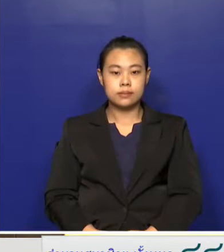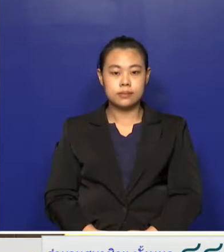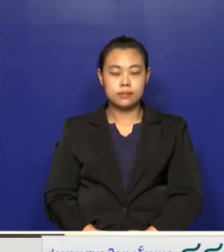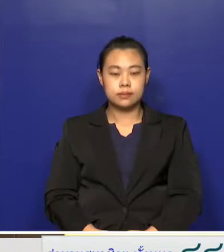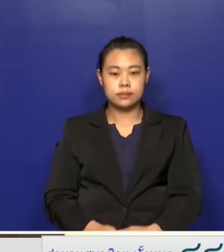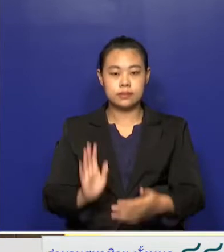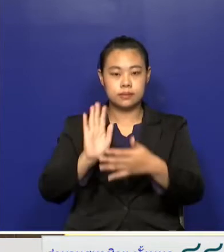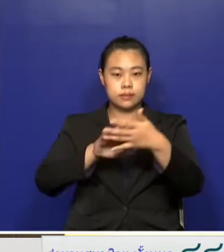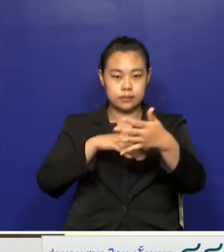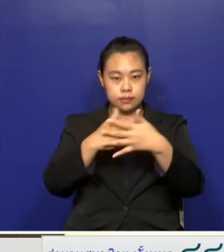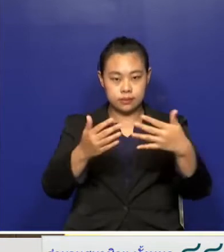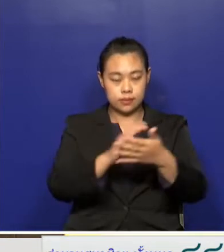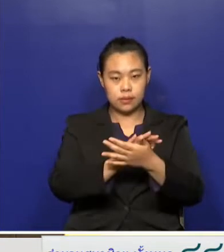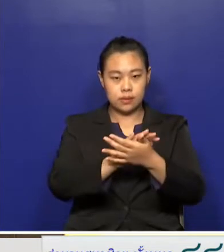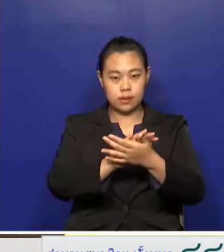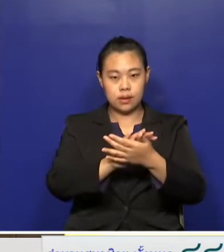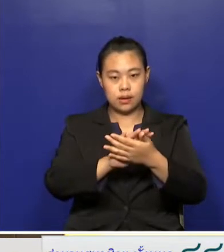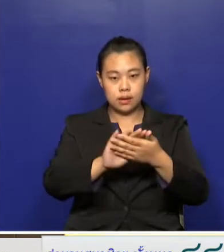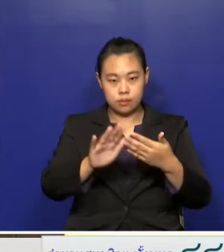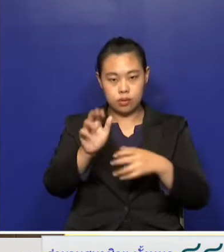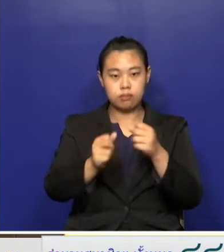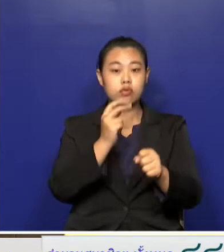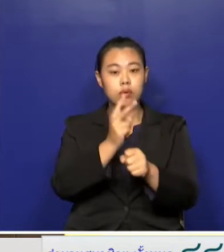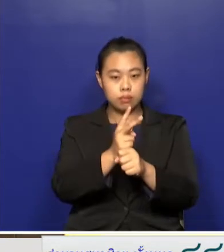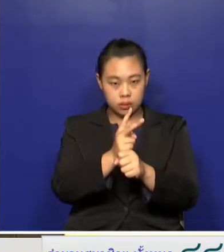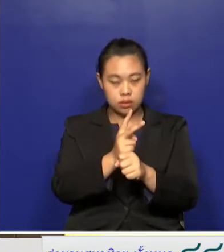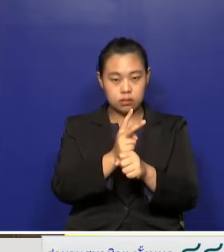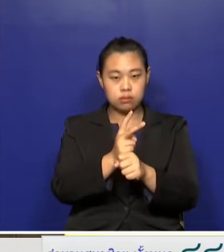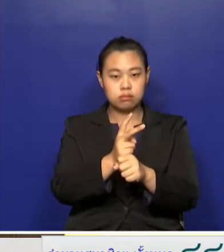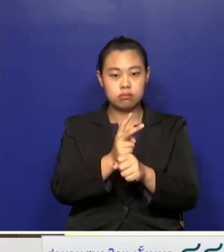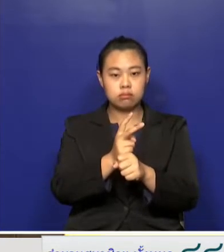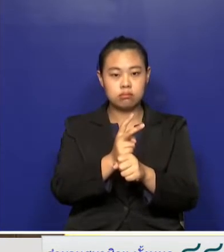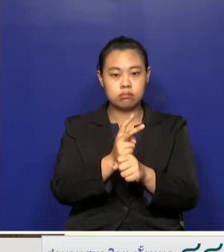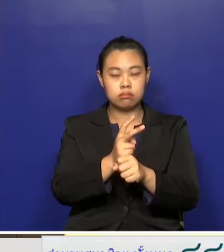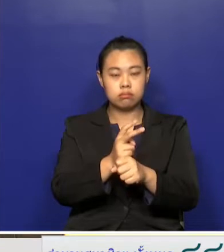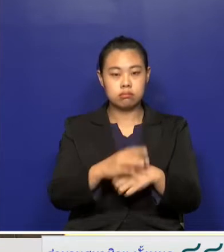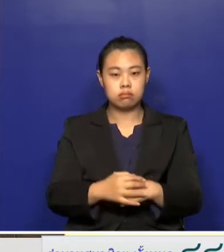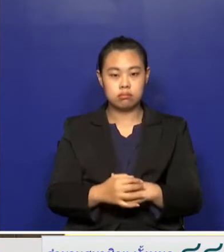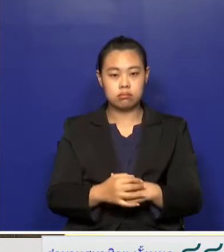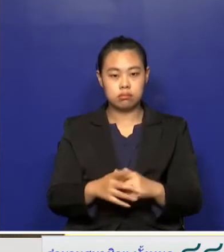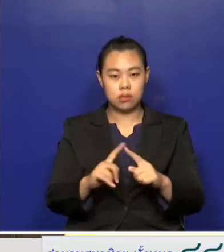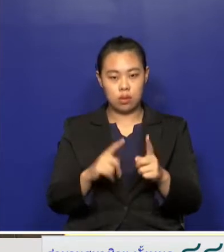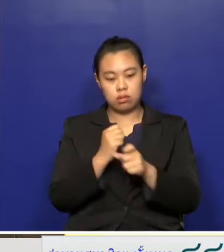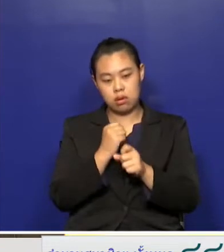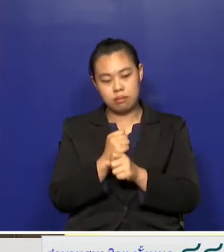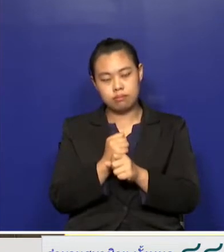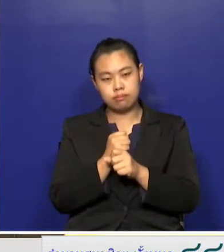นนี่ให้แล้วเสร็จภายใน2ปีด้วยซ้ำแต่ว่าสิ่งที่เขาให้ทำในตรงนั้นตามเจตนาร